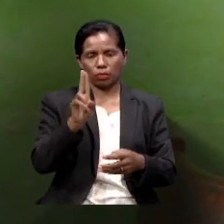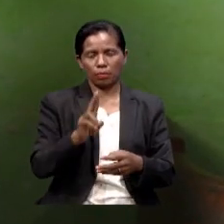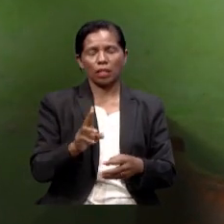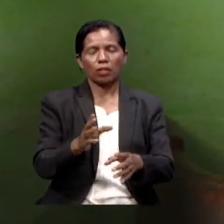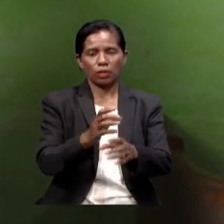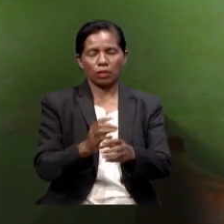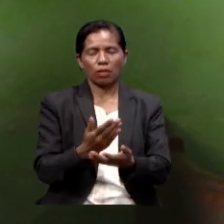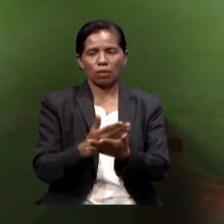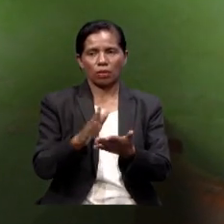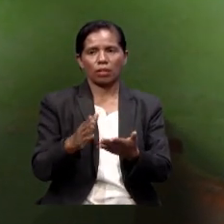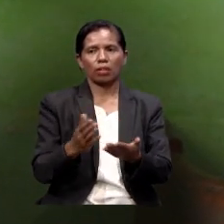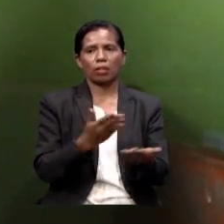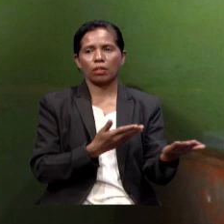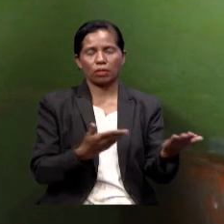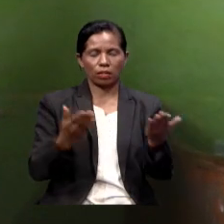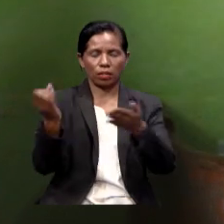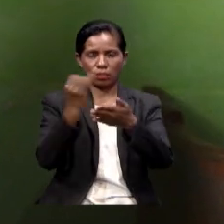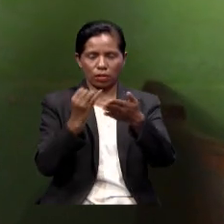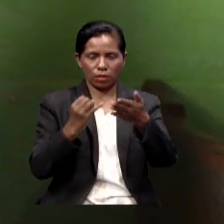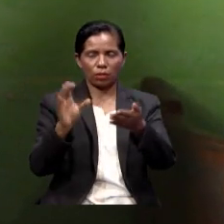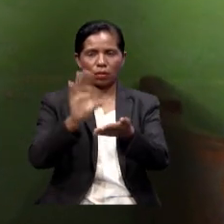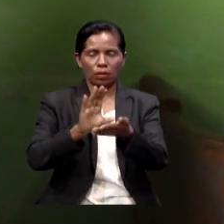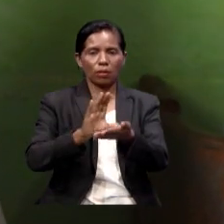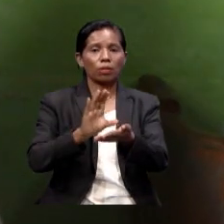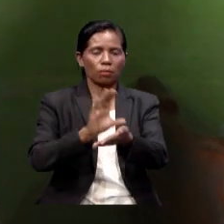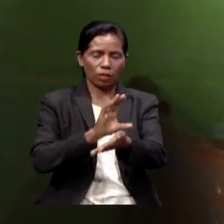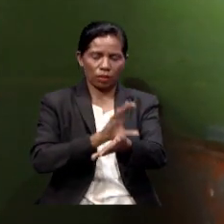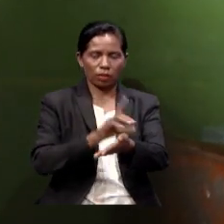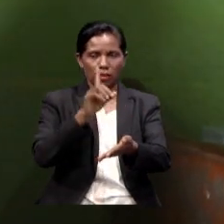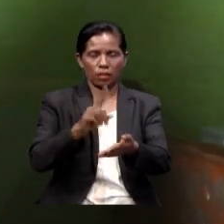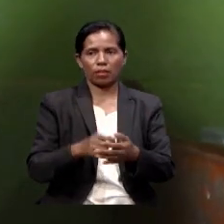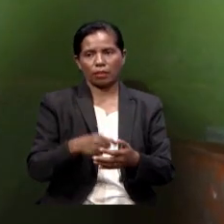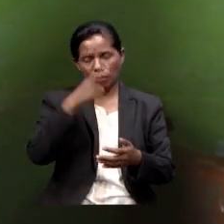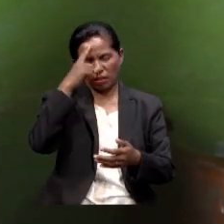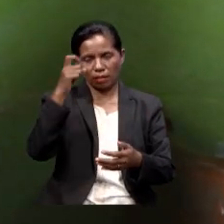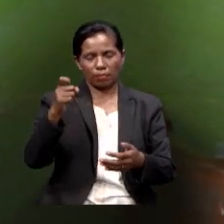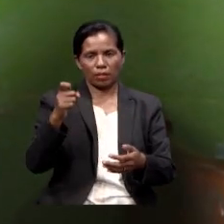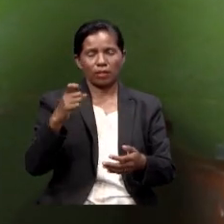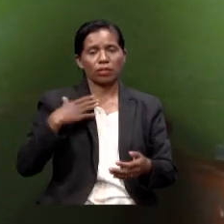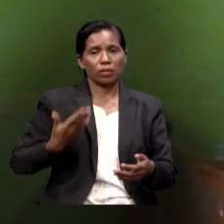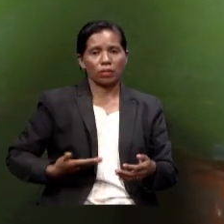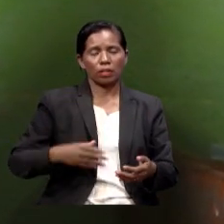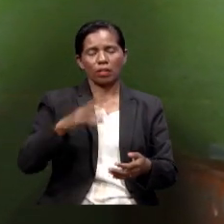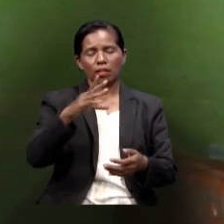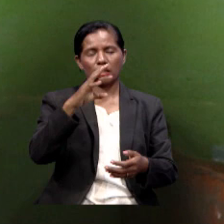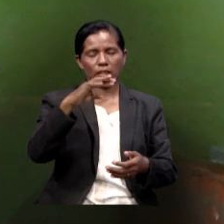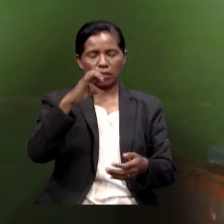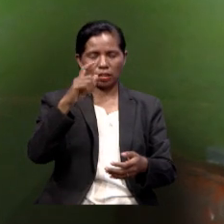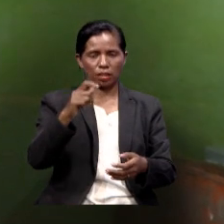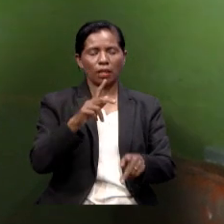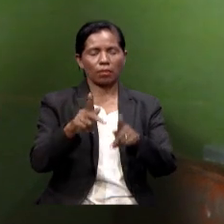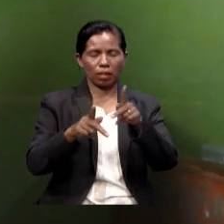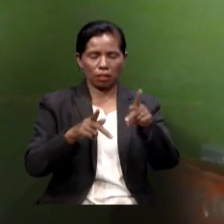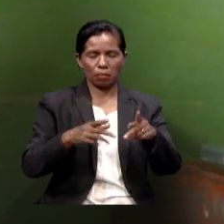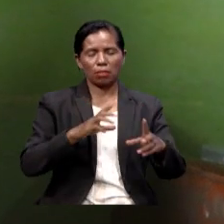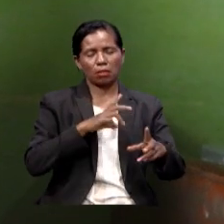niyo luri te komputer itu mah perahu sempre konten tambah mana Kristine mana be emang ini belaran dia, kita pus durant